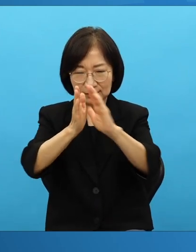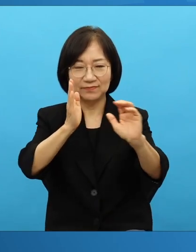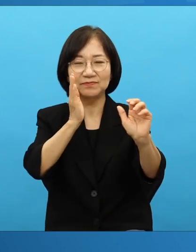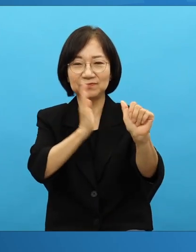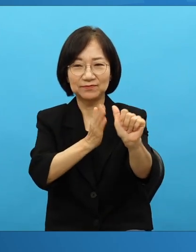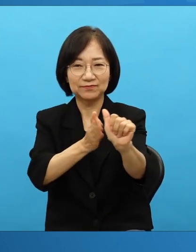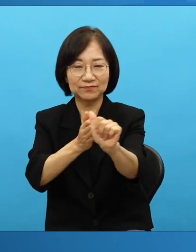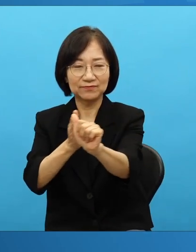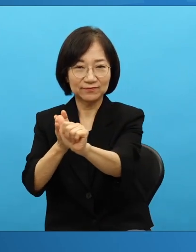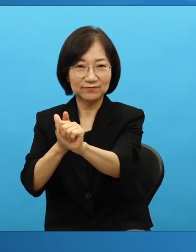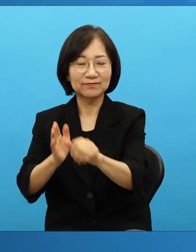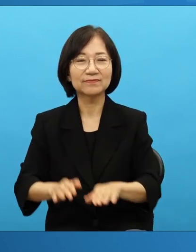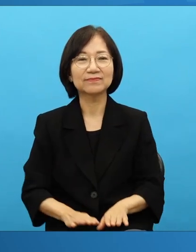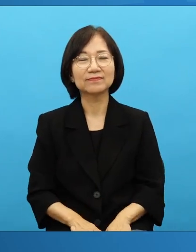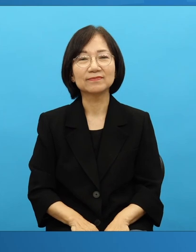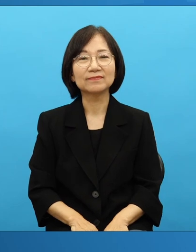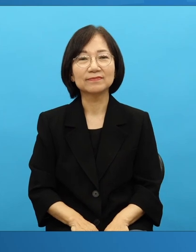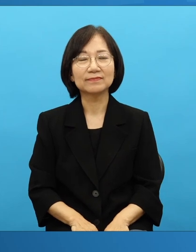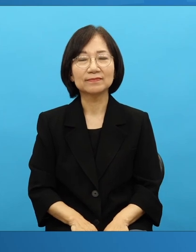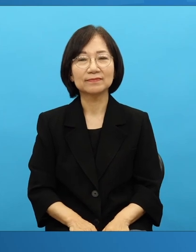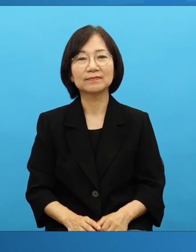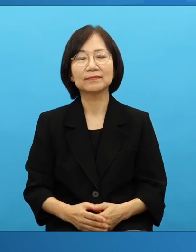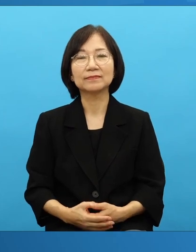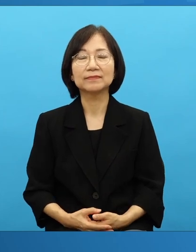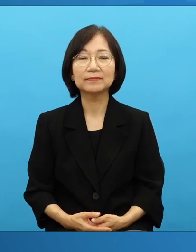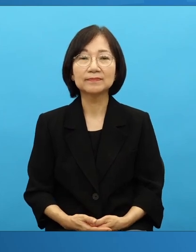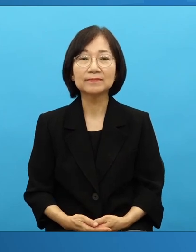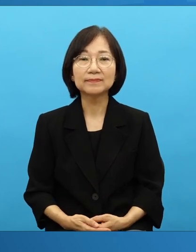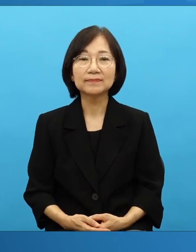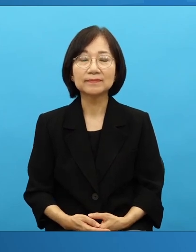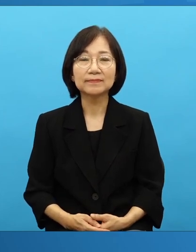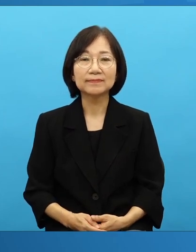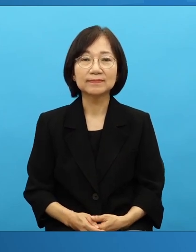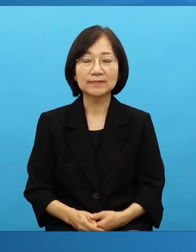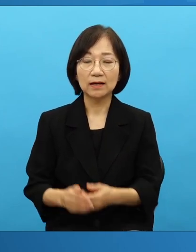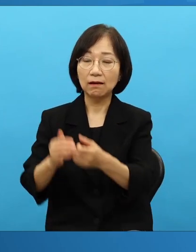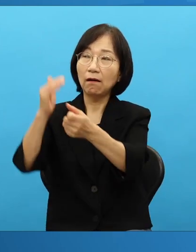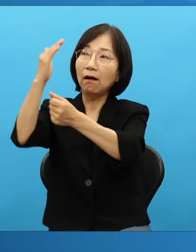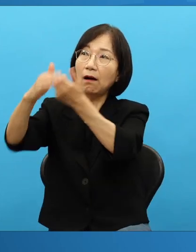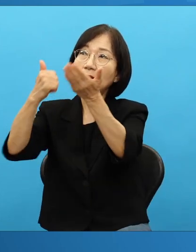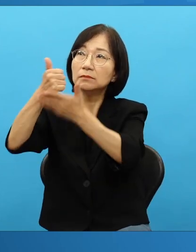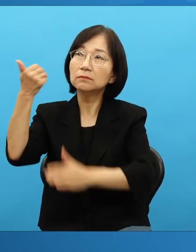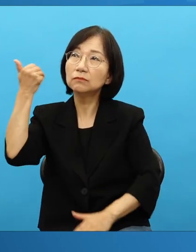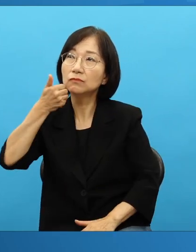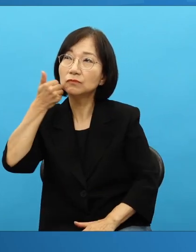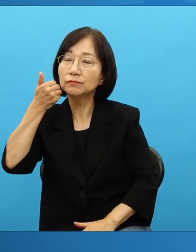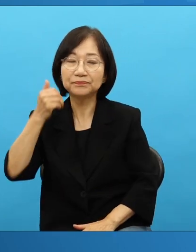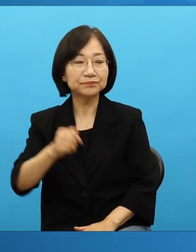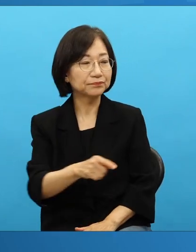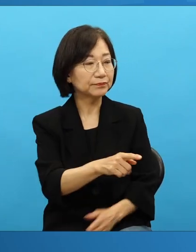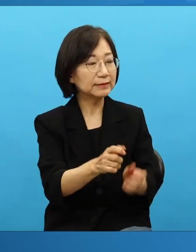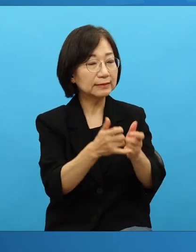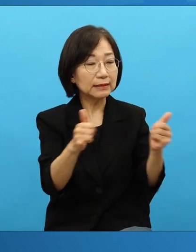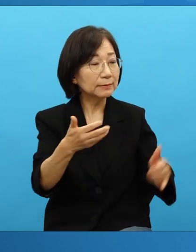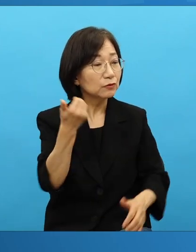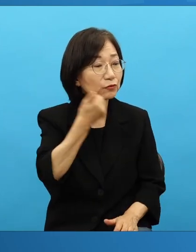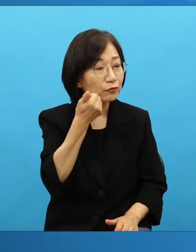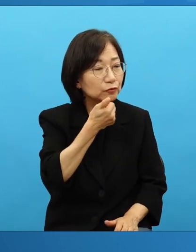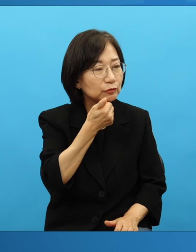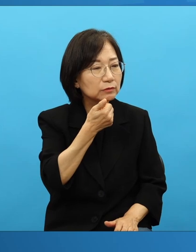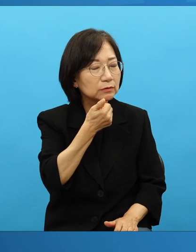因为我们要去救活这根源，所以各位不要放弃，而是要不住祷告。 하나님이 누군지 우리 인간이 뭔지 알면요 여러분에게 엄청난 능력